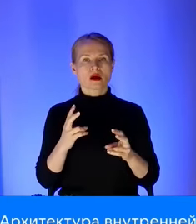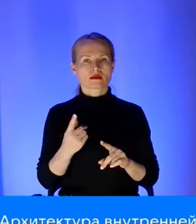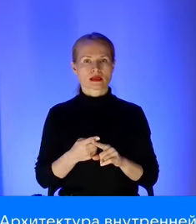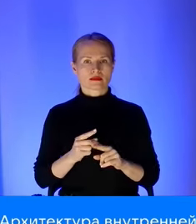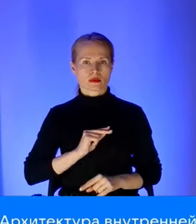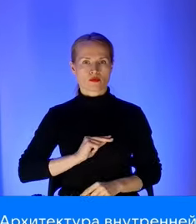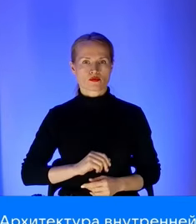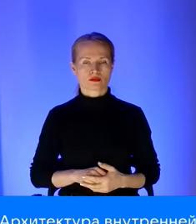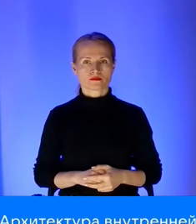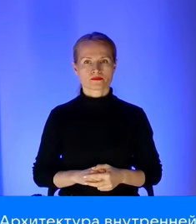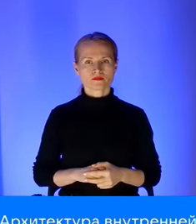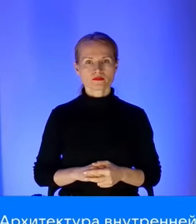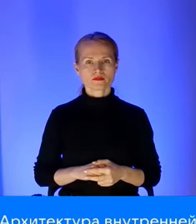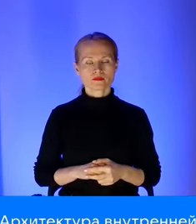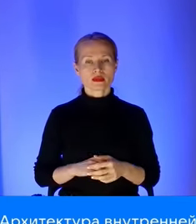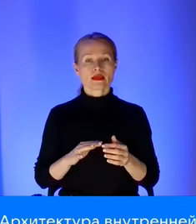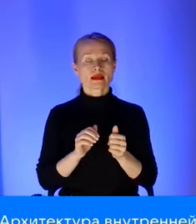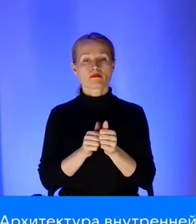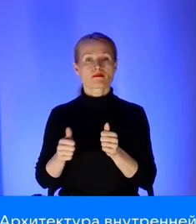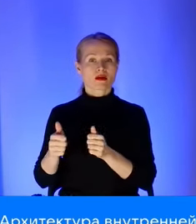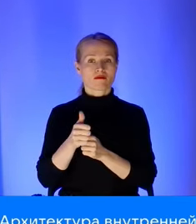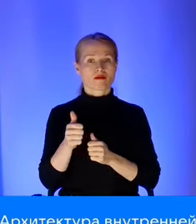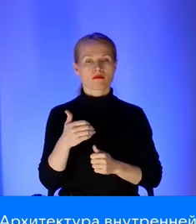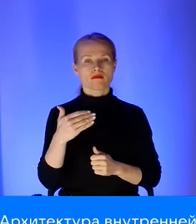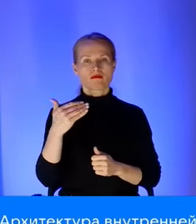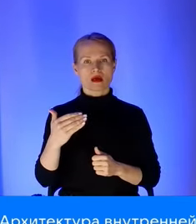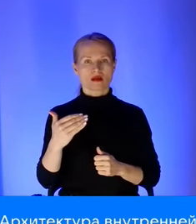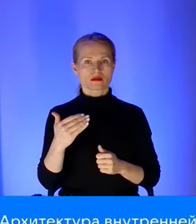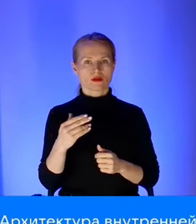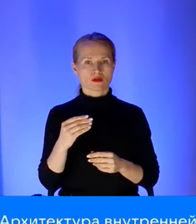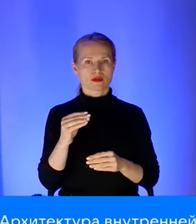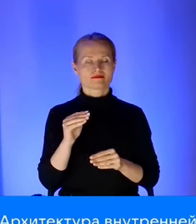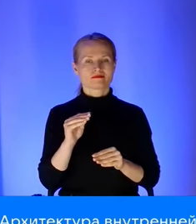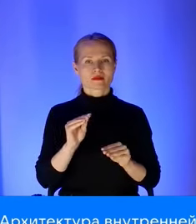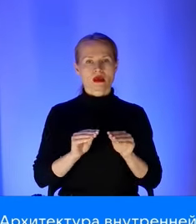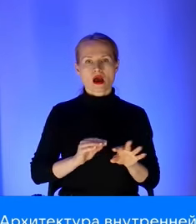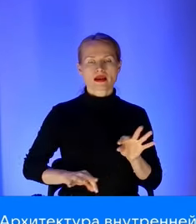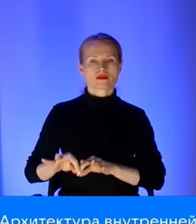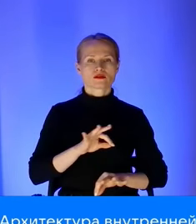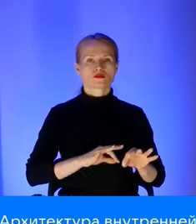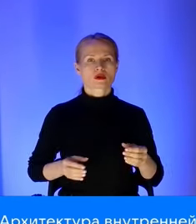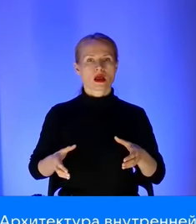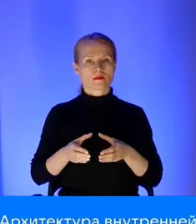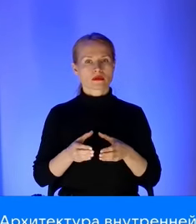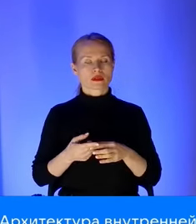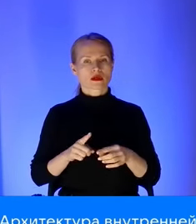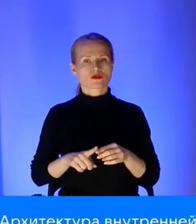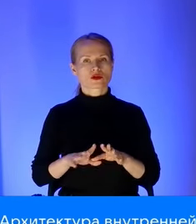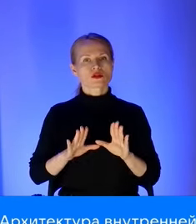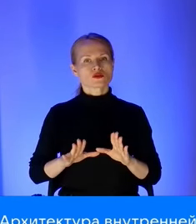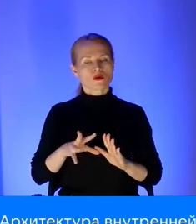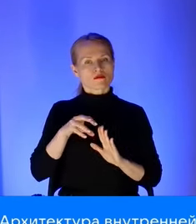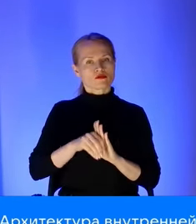здесь выходит На первый план Ну как бы архитектурный да то есть комитет который на самом деле там не только